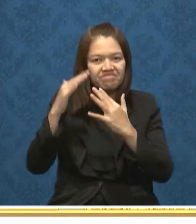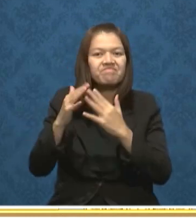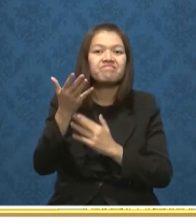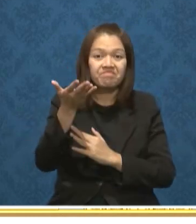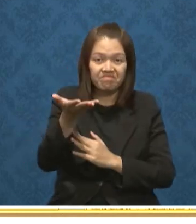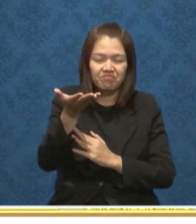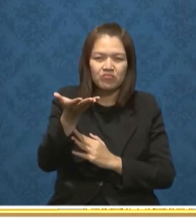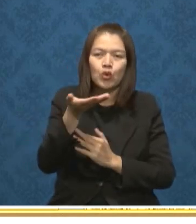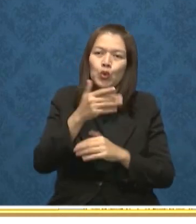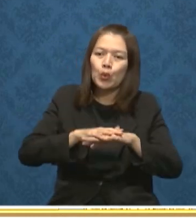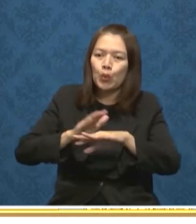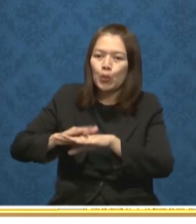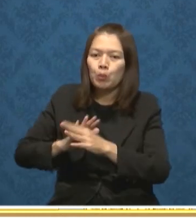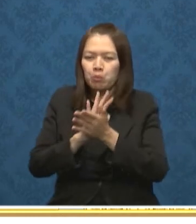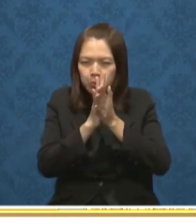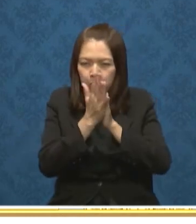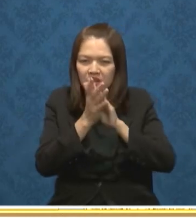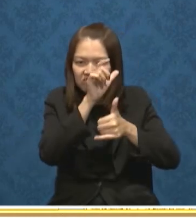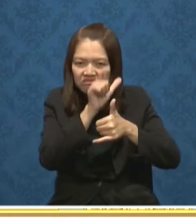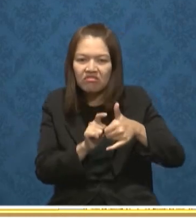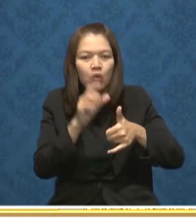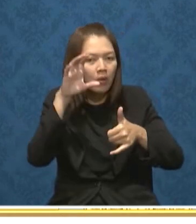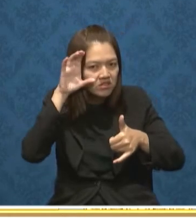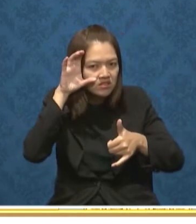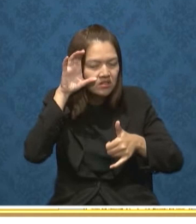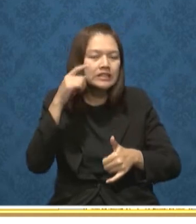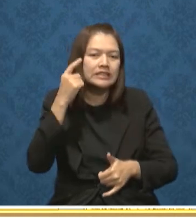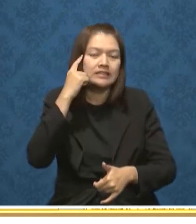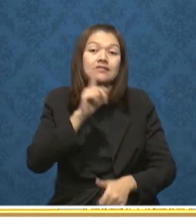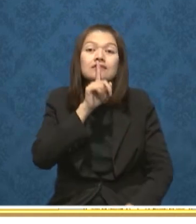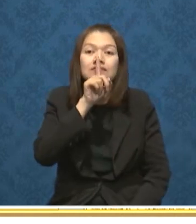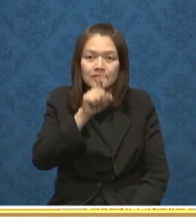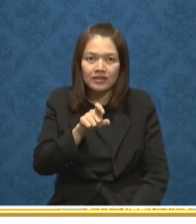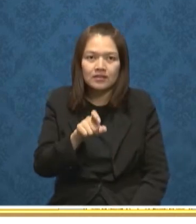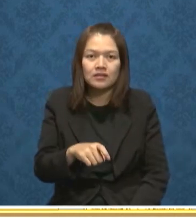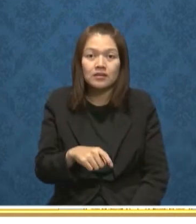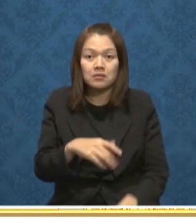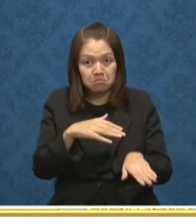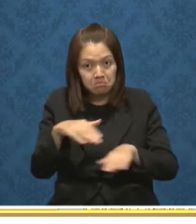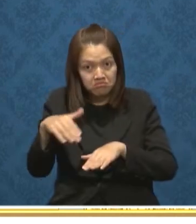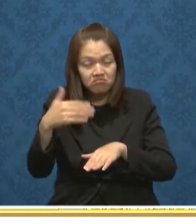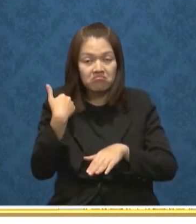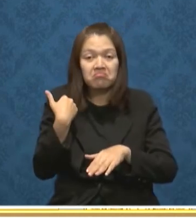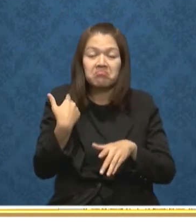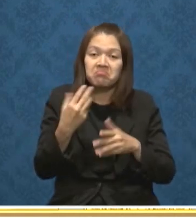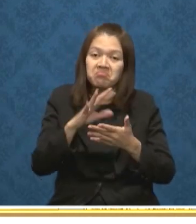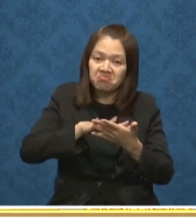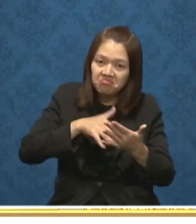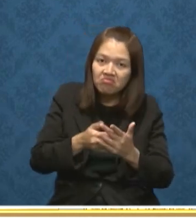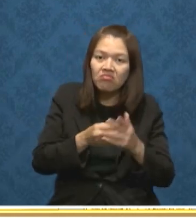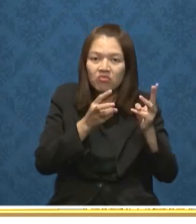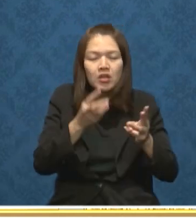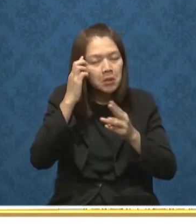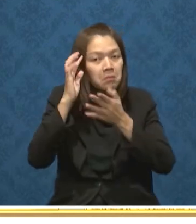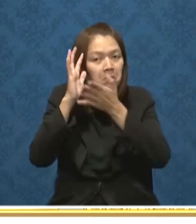คะที่ท่านบอกว่าอยากจะกระตุ้นให้เกิดการปรับเปลี่ยนพฤติกรรมและความเชื่อดิฉันก็เลยอยากจะสอบถามนะคะว่าท่านจะพอมีแนวทางไหมในการที่จะเปลี่ยน